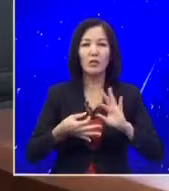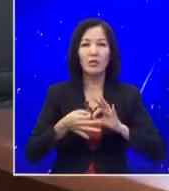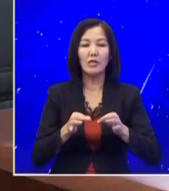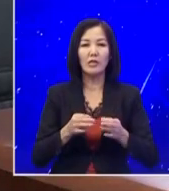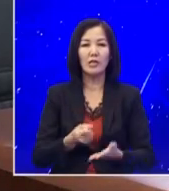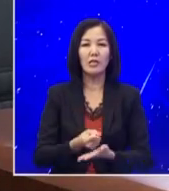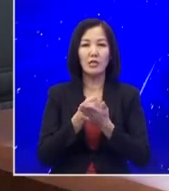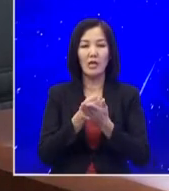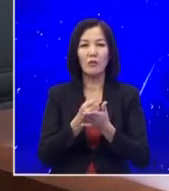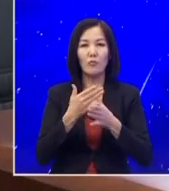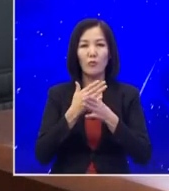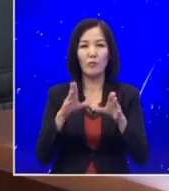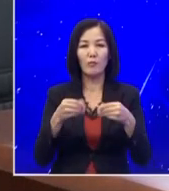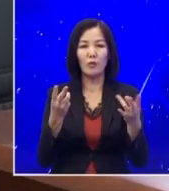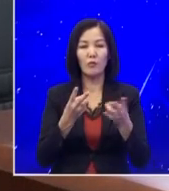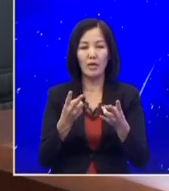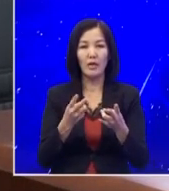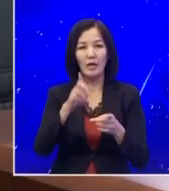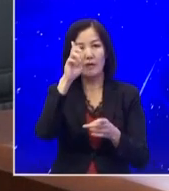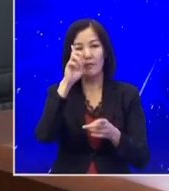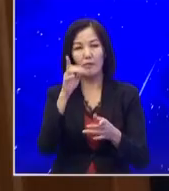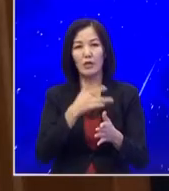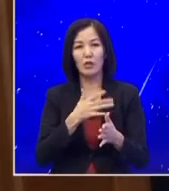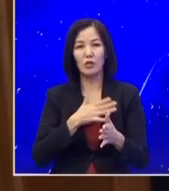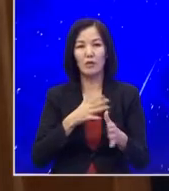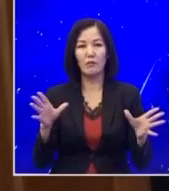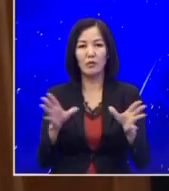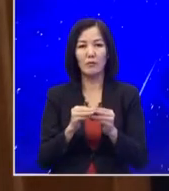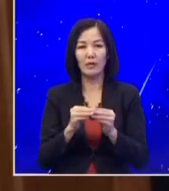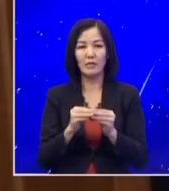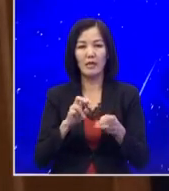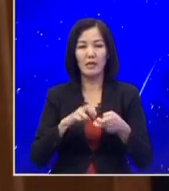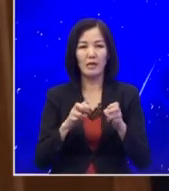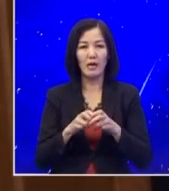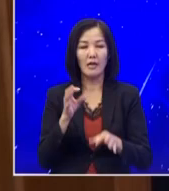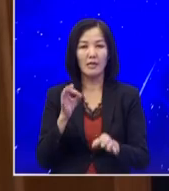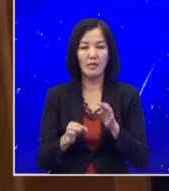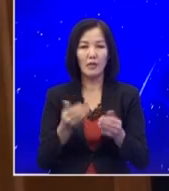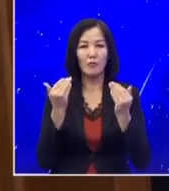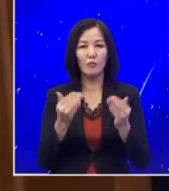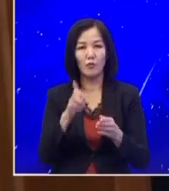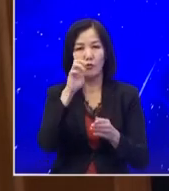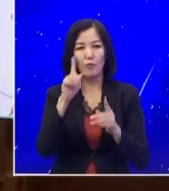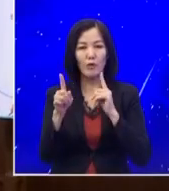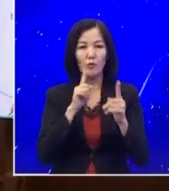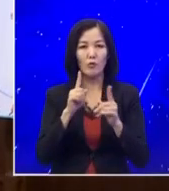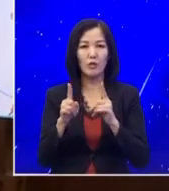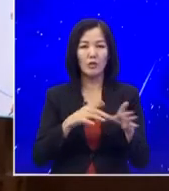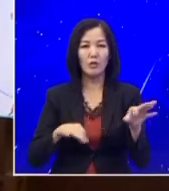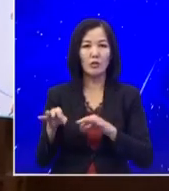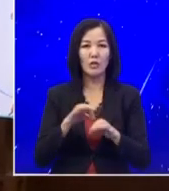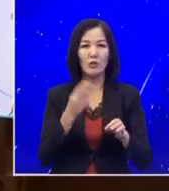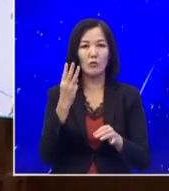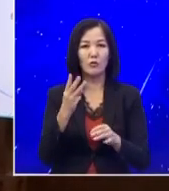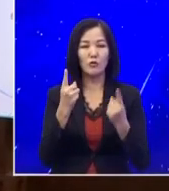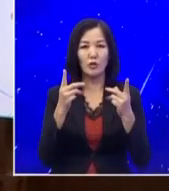жан-жақты қарау жайы айтылды. Мемлекеттік және жекеменшік серіктестік мәселелері де қарастырылды. Бүгінгі үкімет отырысында қарастырылған жобалардың